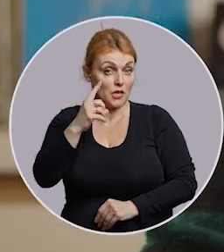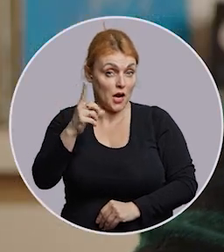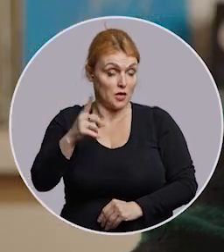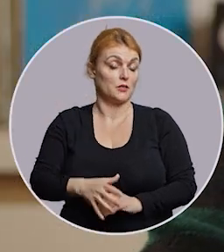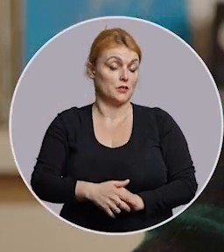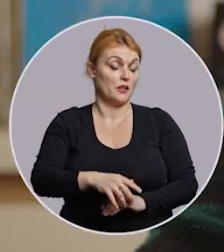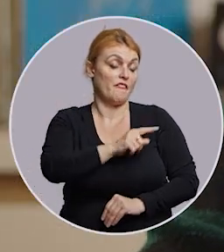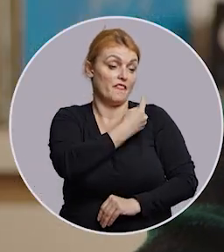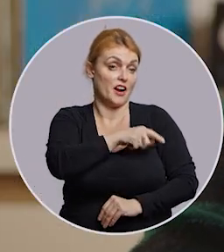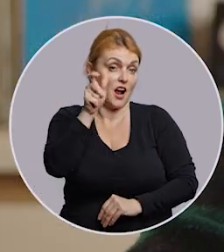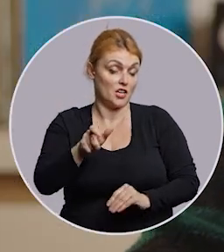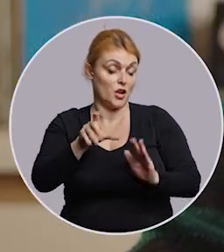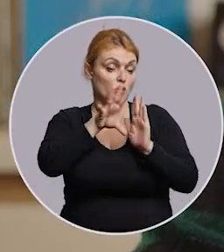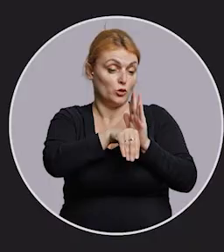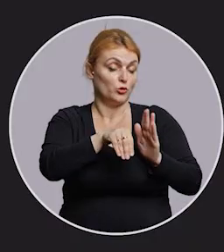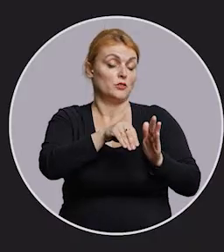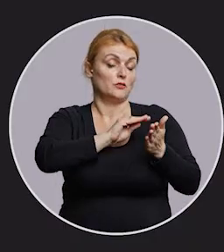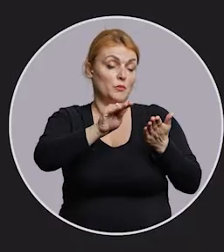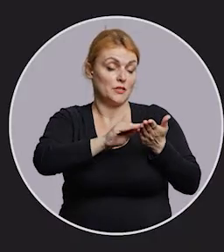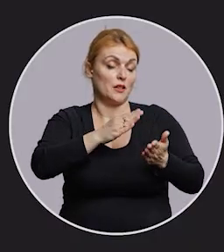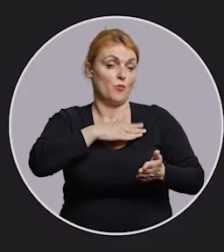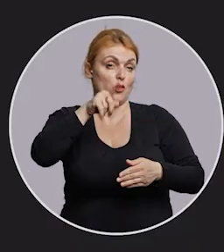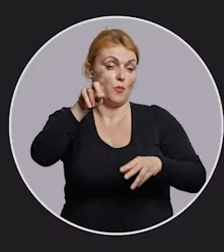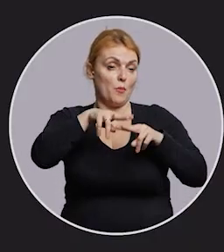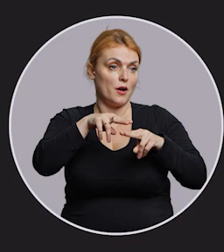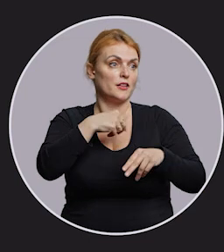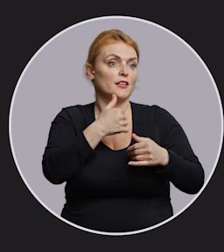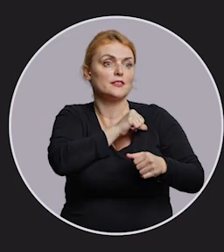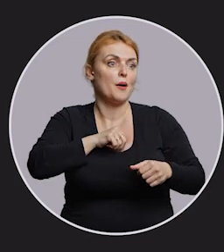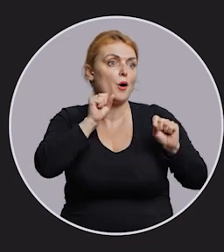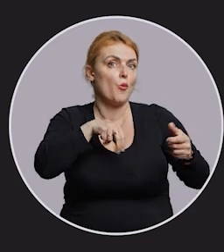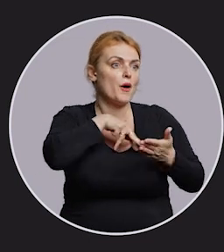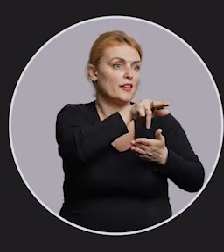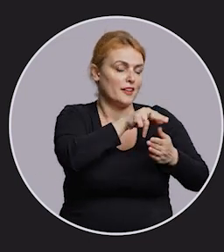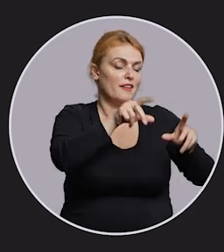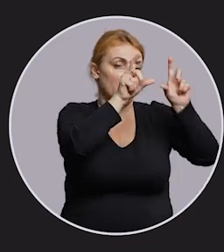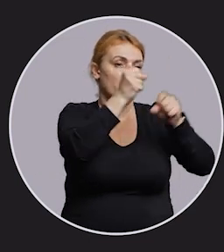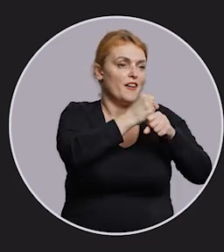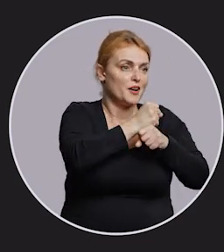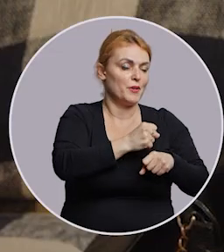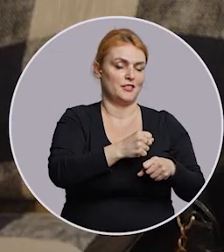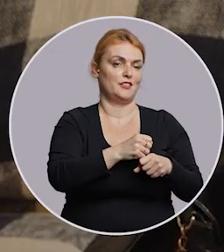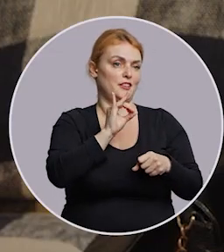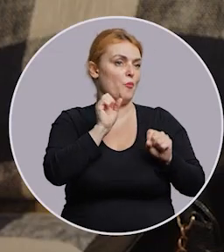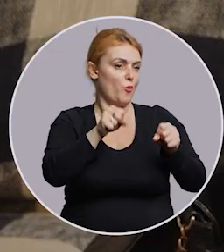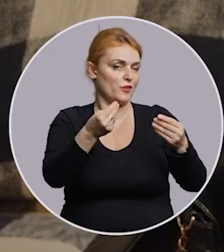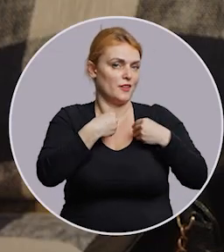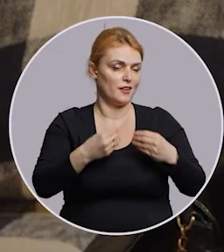medicul a introdus datele buletinului meu, acum pot merge eu la farmacie să vă iau medicamente prin e-rețeta.